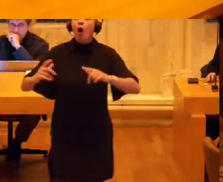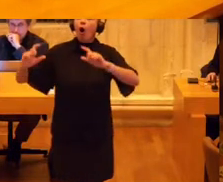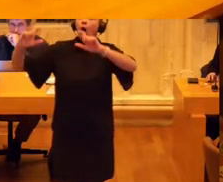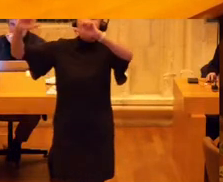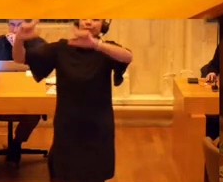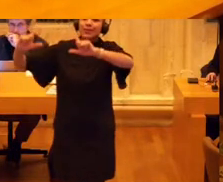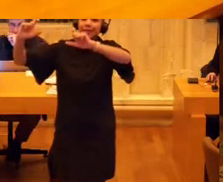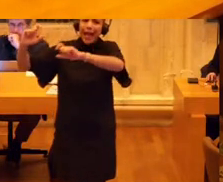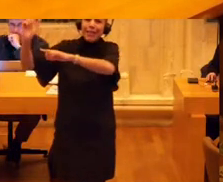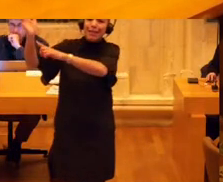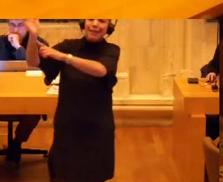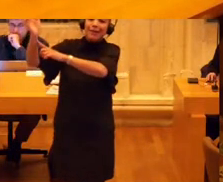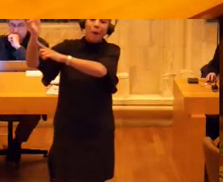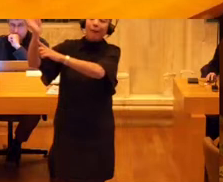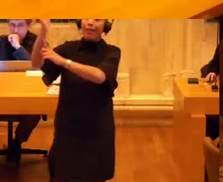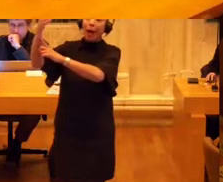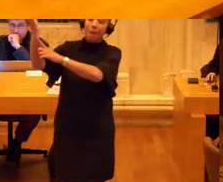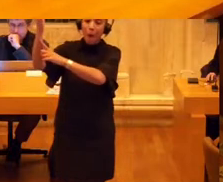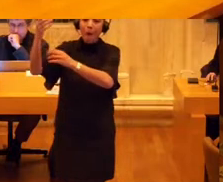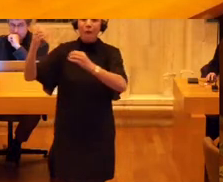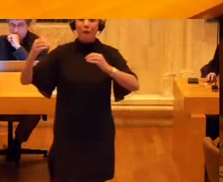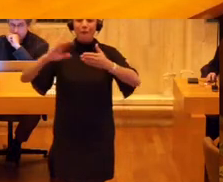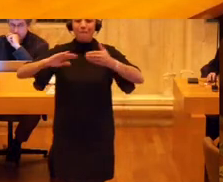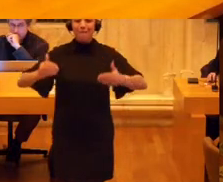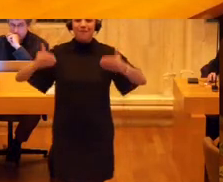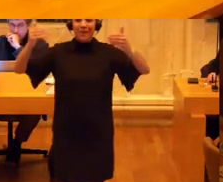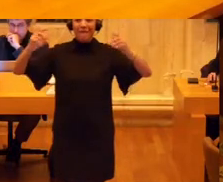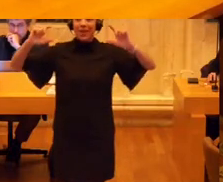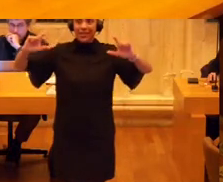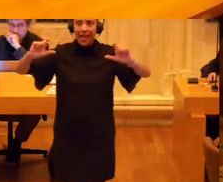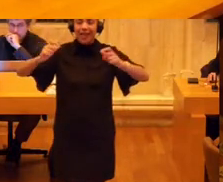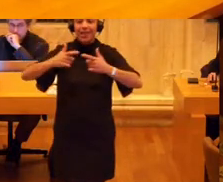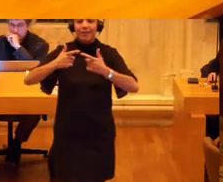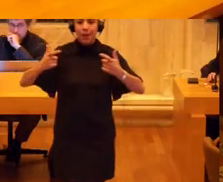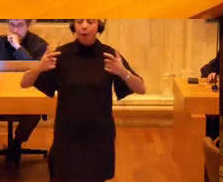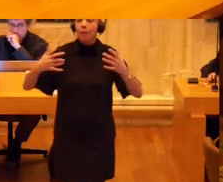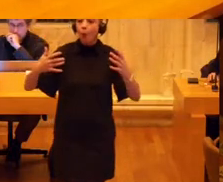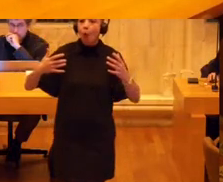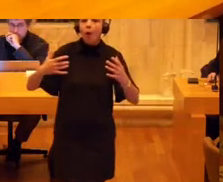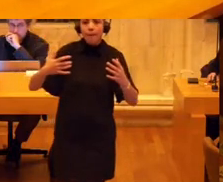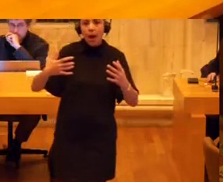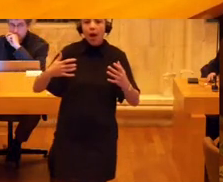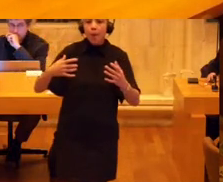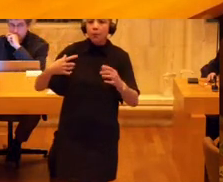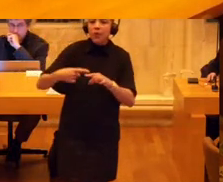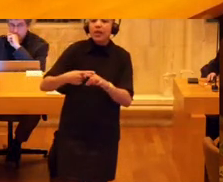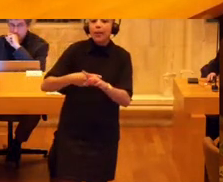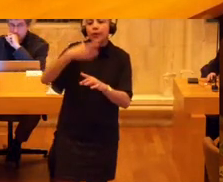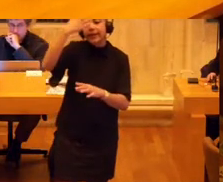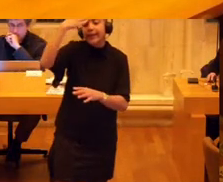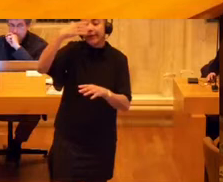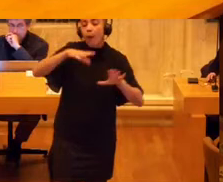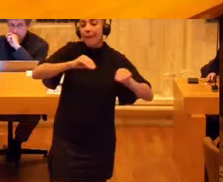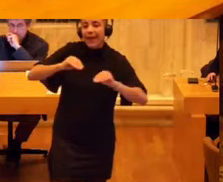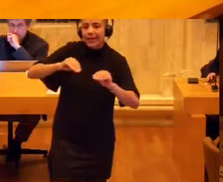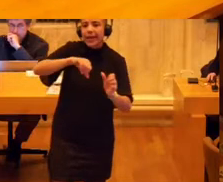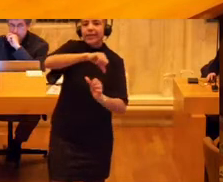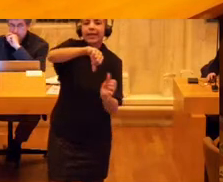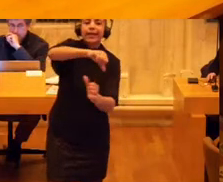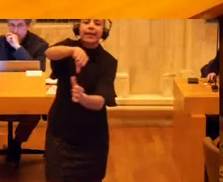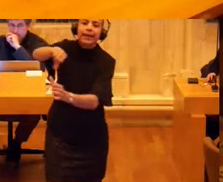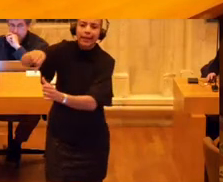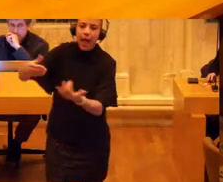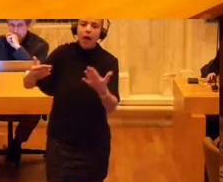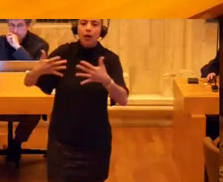le turnover naturel du commerce va permettre petit à petit finalement de re-rentrer dans les clous sur des dispositifs qui ne sont pas aujourd'hui